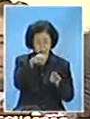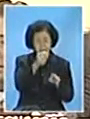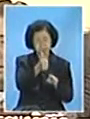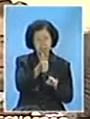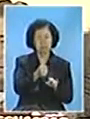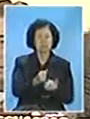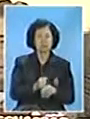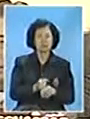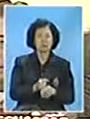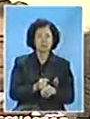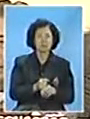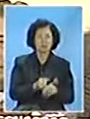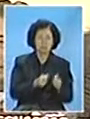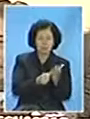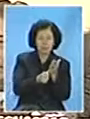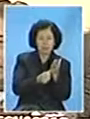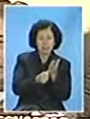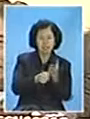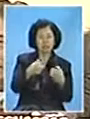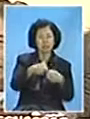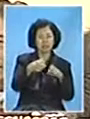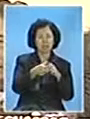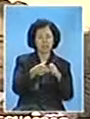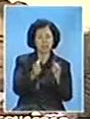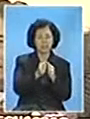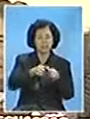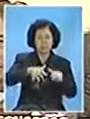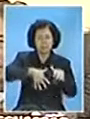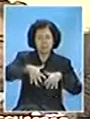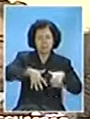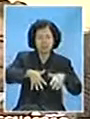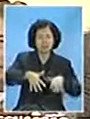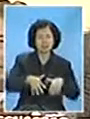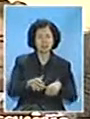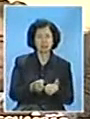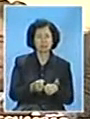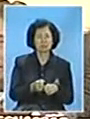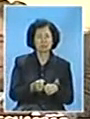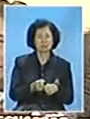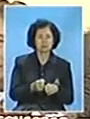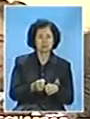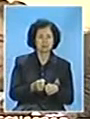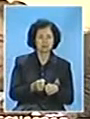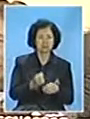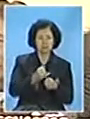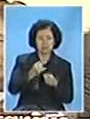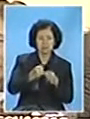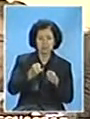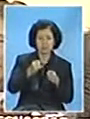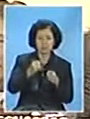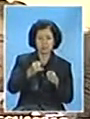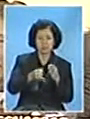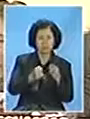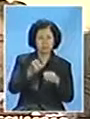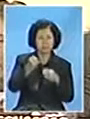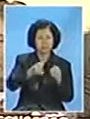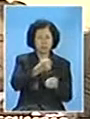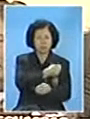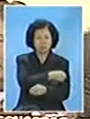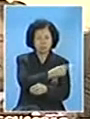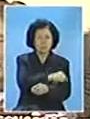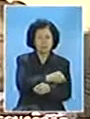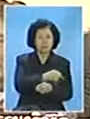แก้ข้อปัญหาที่ทางภาคประชาชนเห็นว่าก็เพราะแพทย์กันเป็นจบแพทย์กันทั้งนั้นนี่บอกงั้นก็นี่ก็จบ